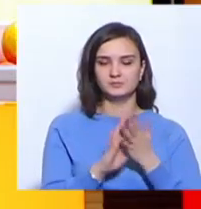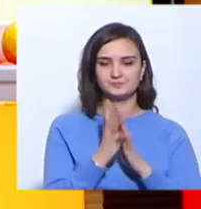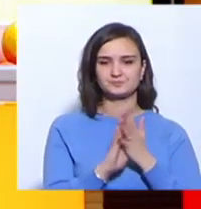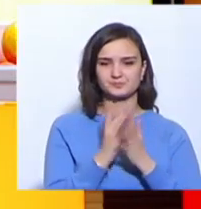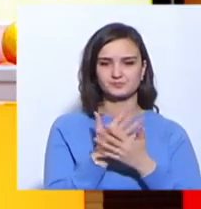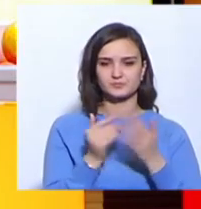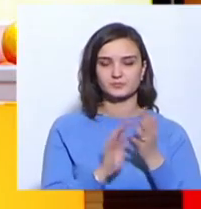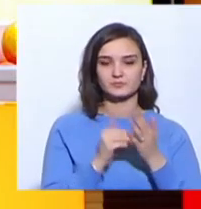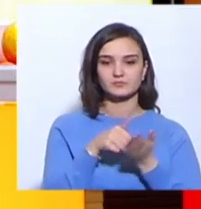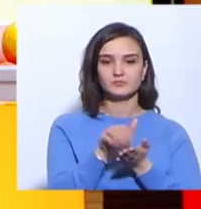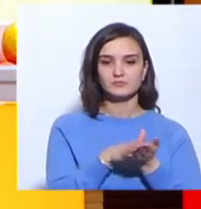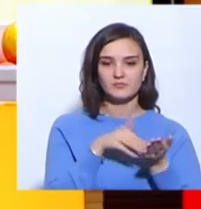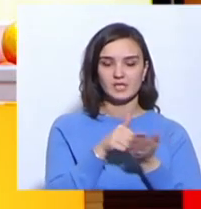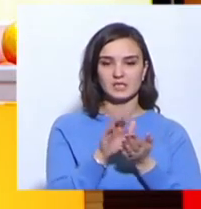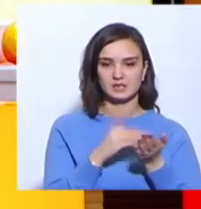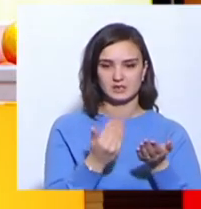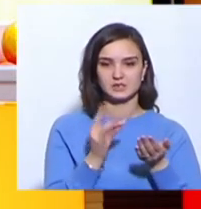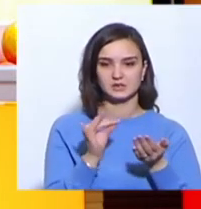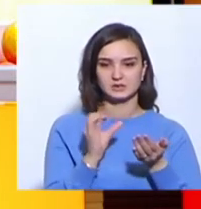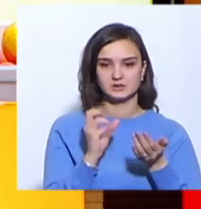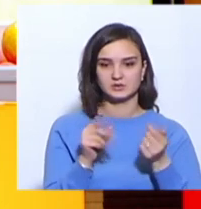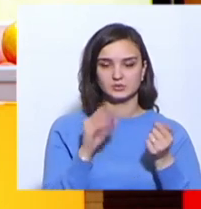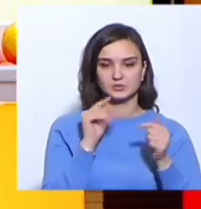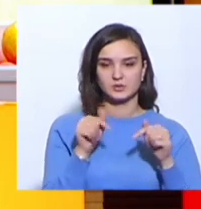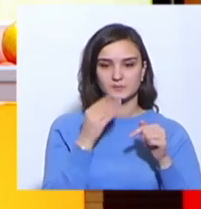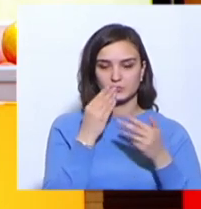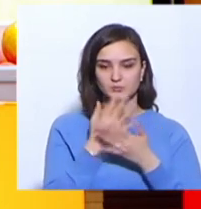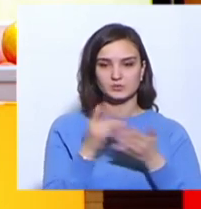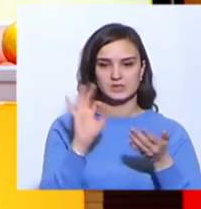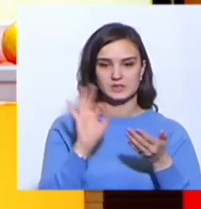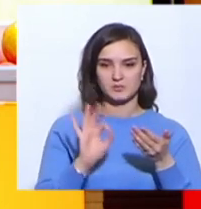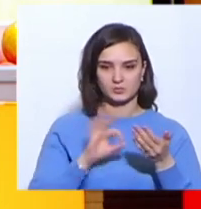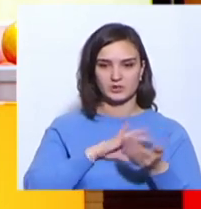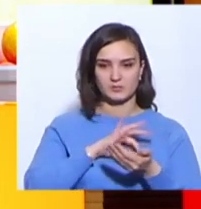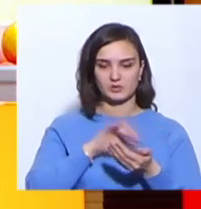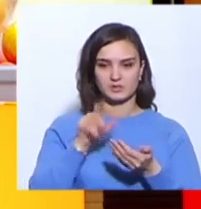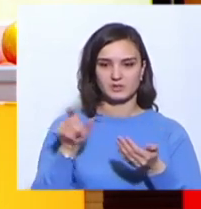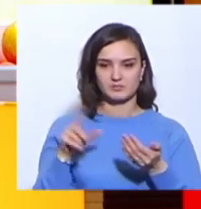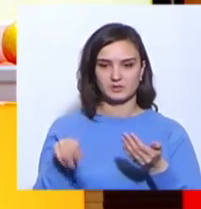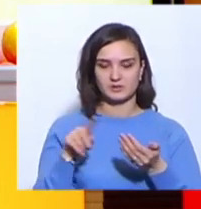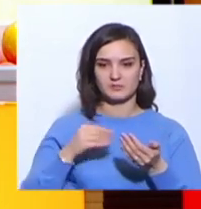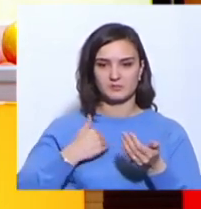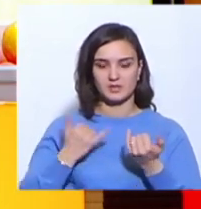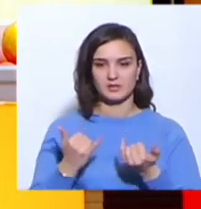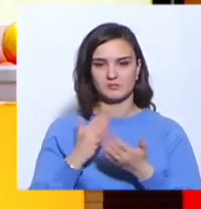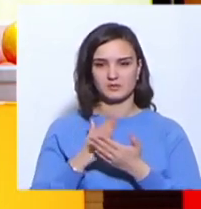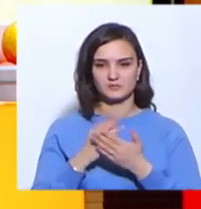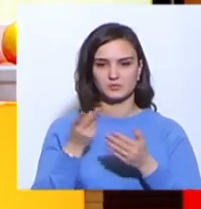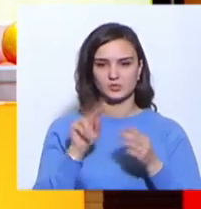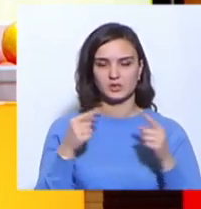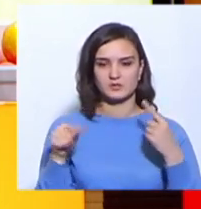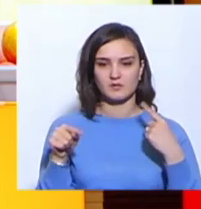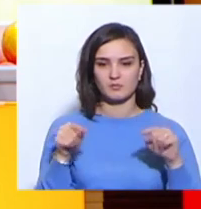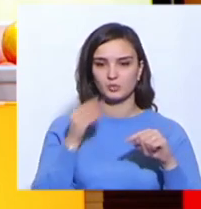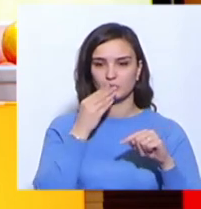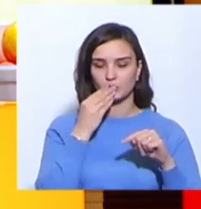მცენარეული კარაქის რისკებს, როდესაც ამ პროდუქტს სისტემატურად გამოიყენებს ადამიანი. მე ახლა მაქვს ორი